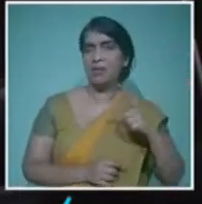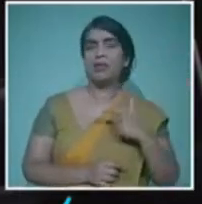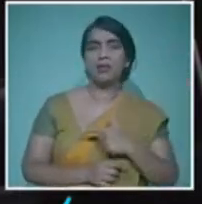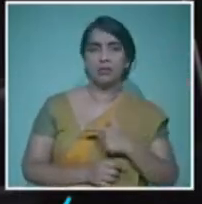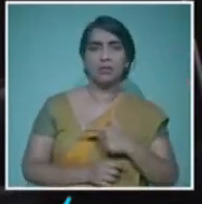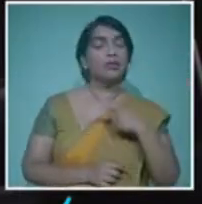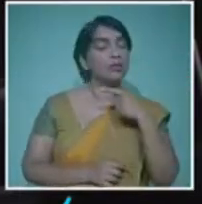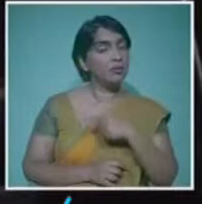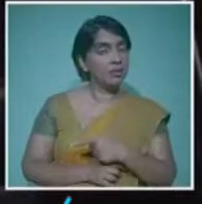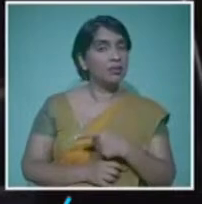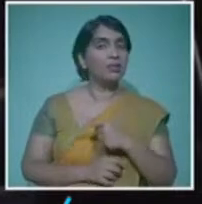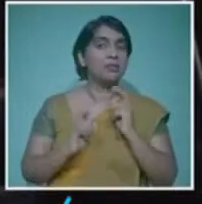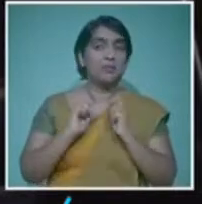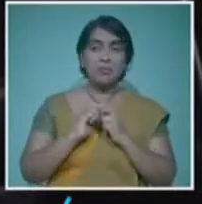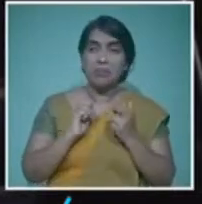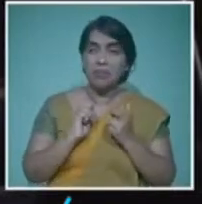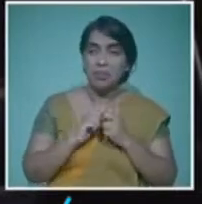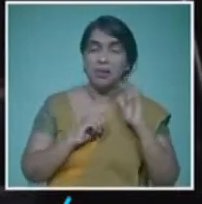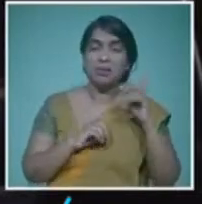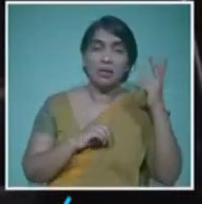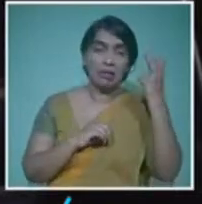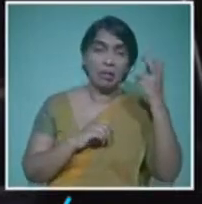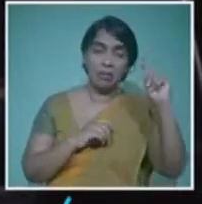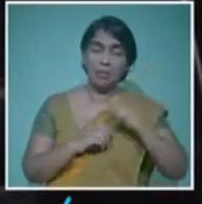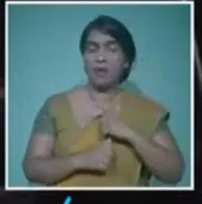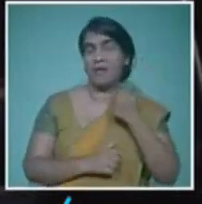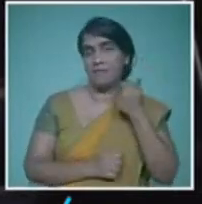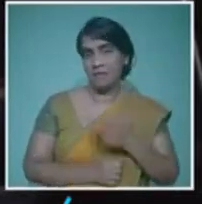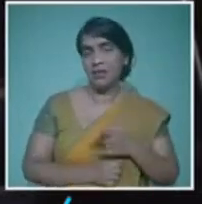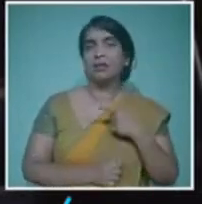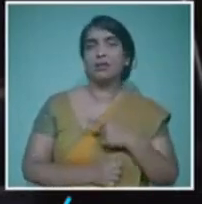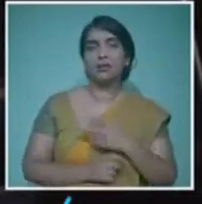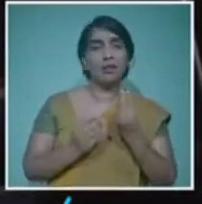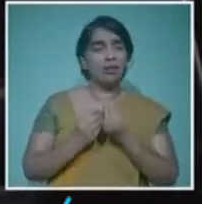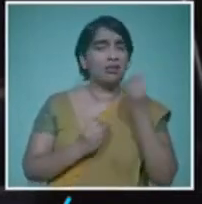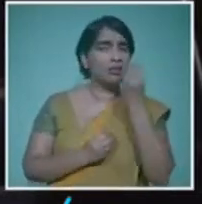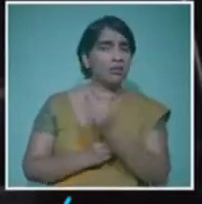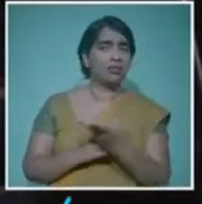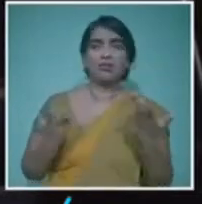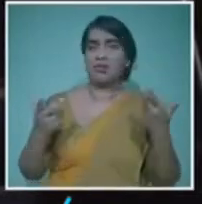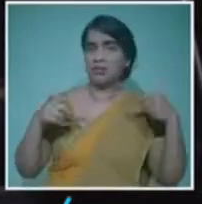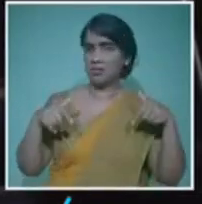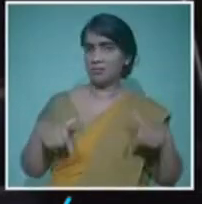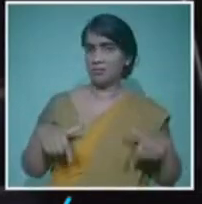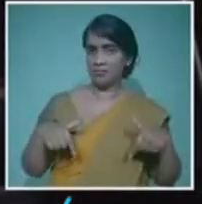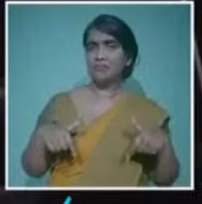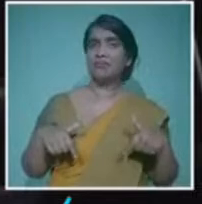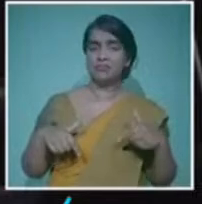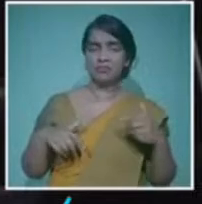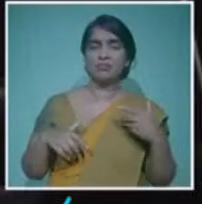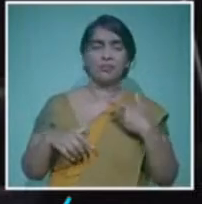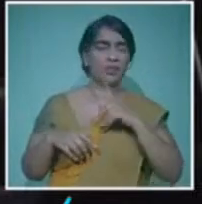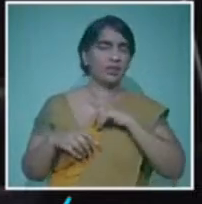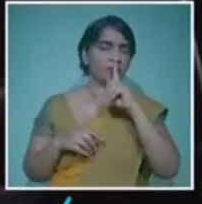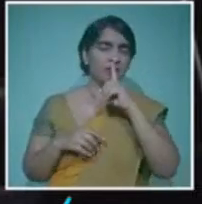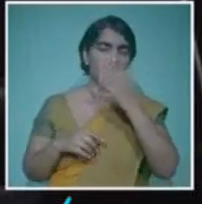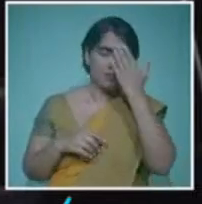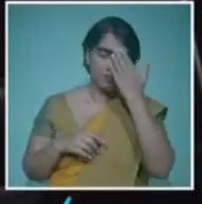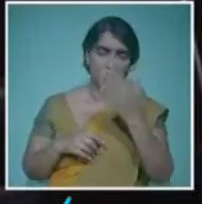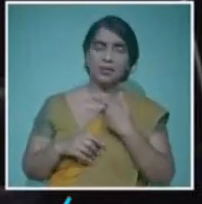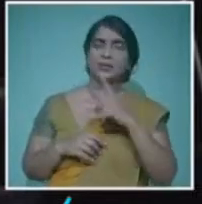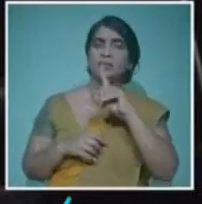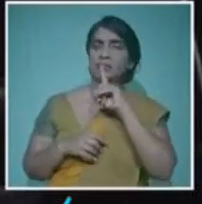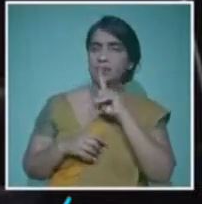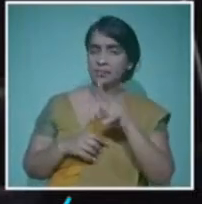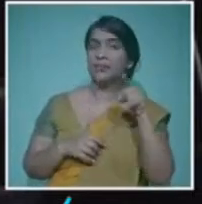ඒ අයට මේ තියෙන අර්බුදය ඇතුලේ ඒකත් ලොකු දෙයක්. ඉතින් ඒකවත් හම්බෙන්නේ නැති තත්වයක් තියෙන්නේ අපි සභානායකතුමාගෙන් ඉතා ඕනෑකමින්